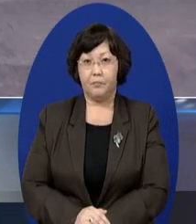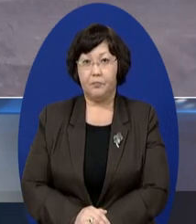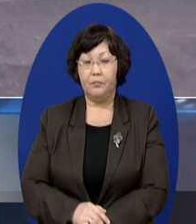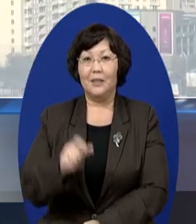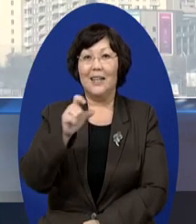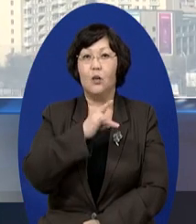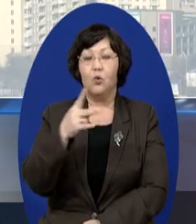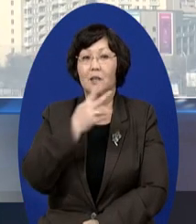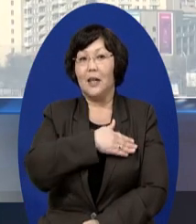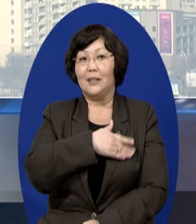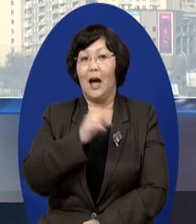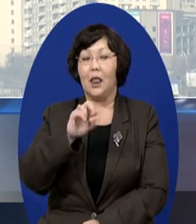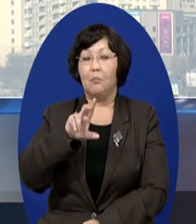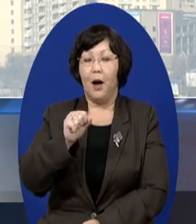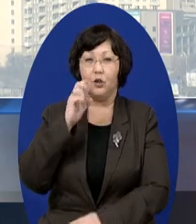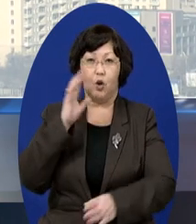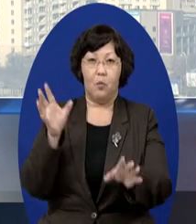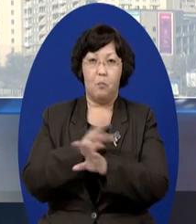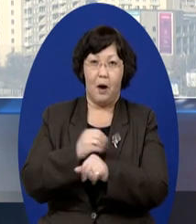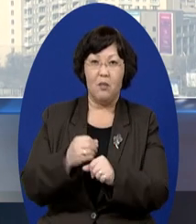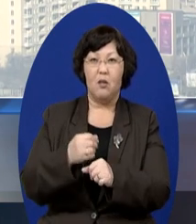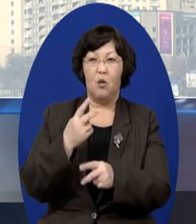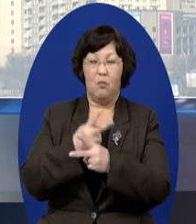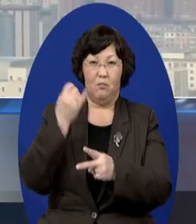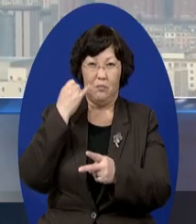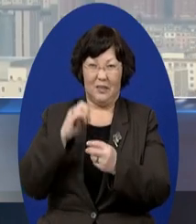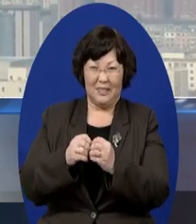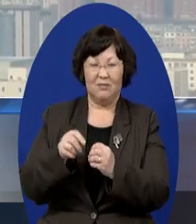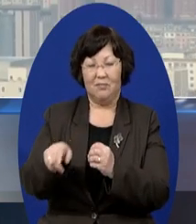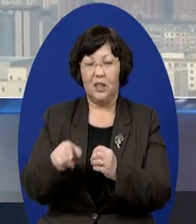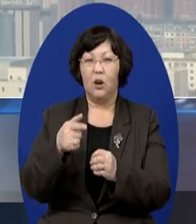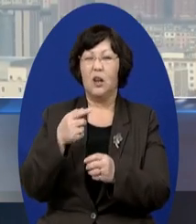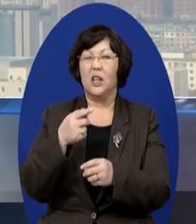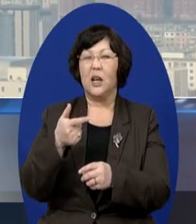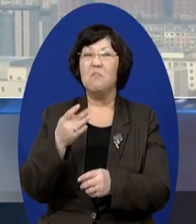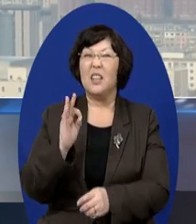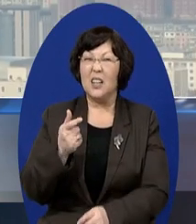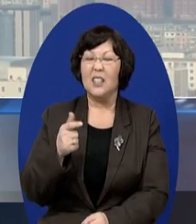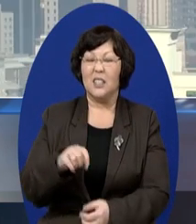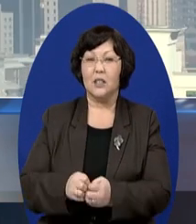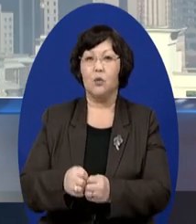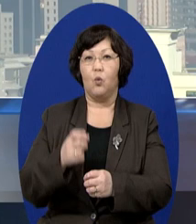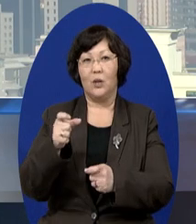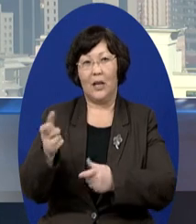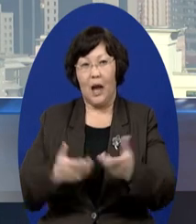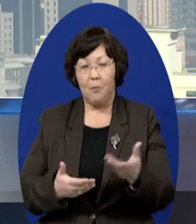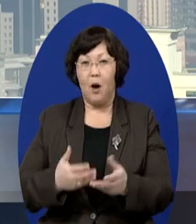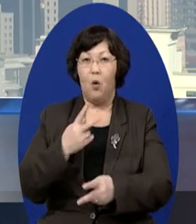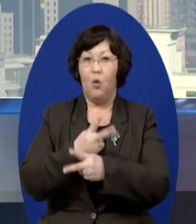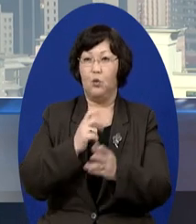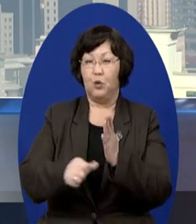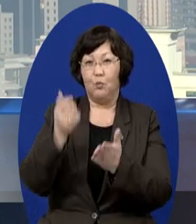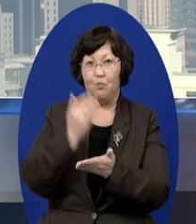Эрүүгийн цагдаагийн албаны зохион байгуулалттай гэмт бүлэг хүн худалдаалах гэмт хэрэгтэй тэмцэх хэлцээс Улаанбаатар хотын хэмжээнд хууль бус цахим мөрийтэй тоглоом зохион байгуулалт